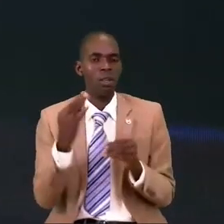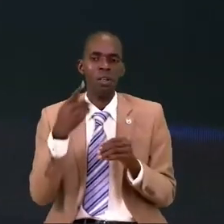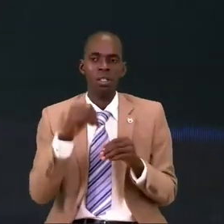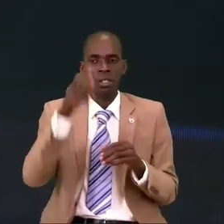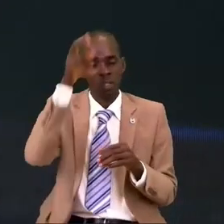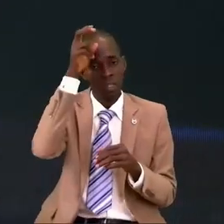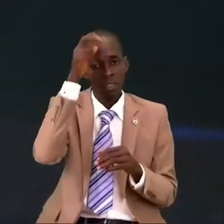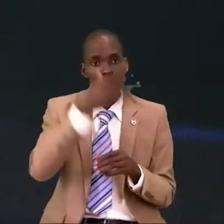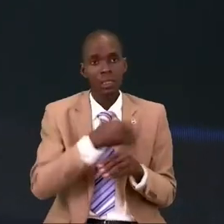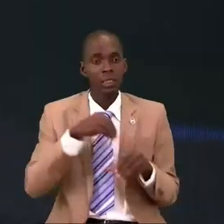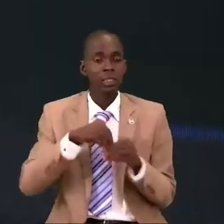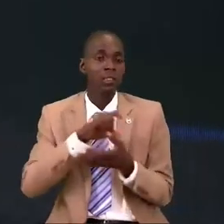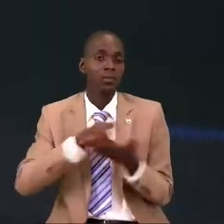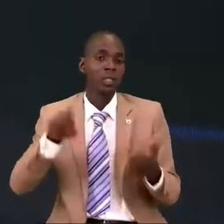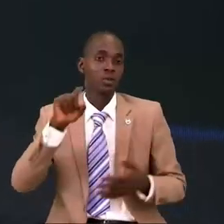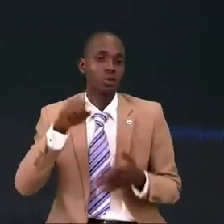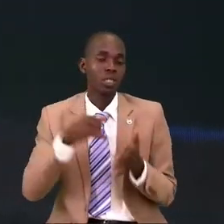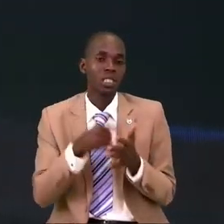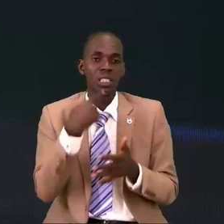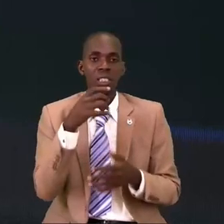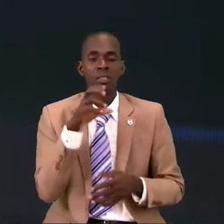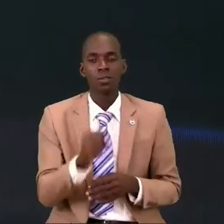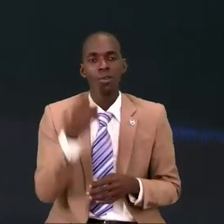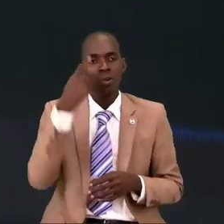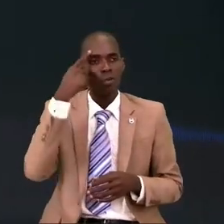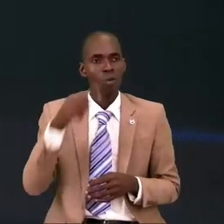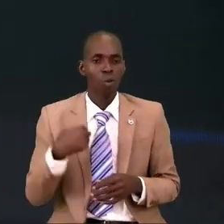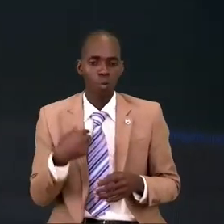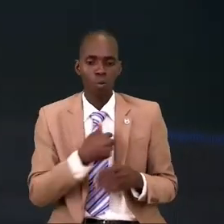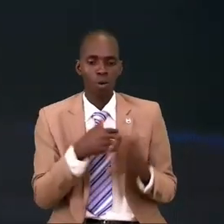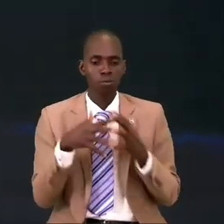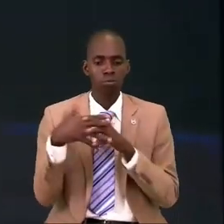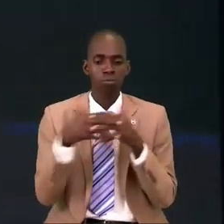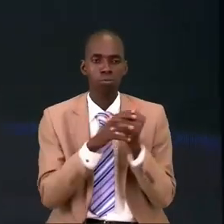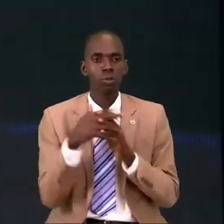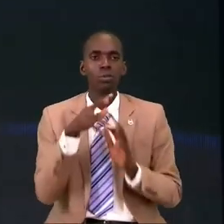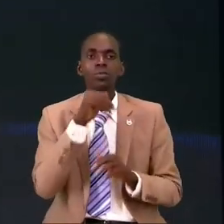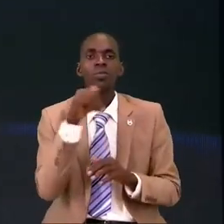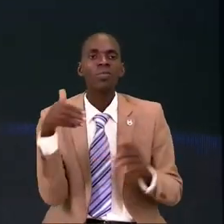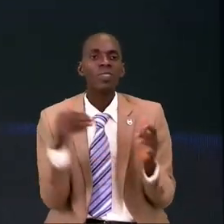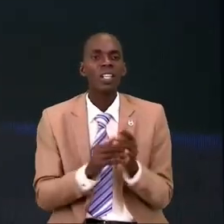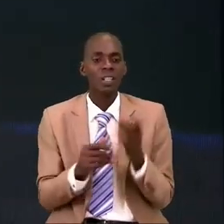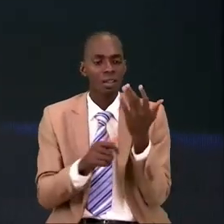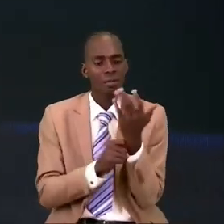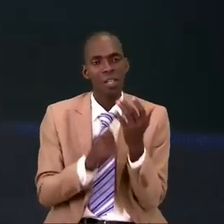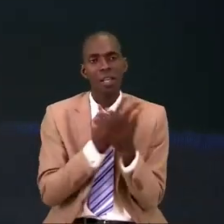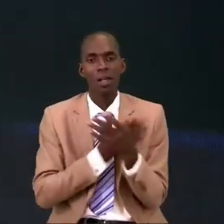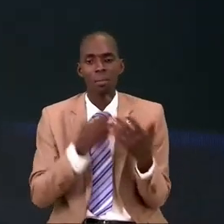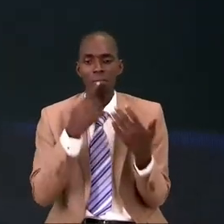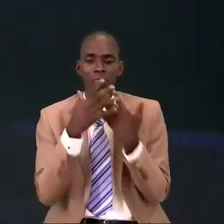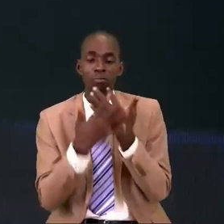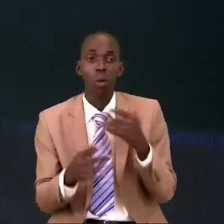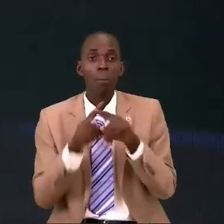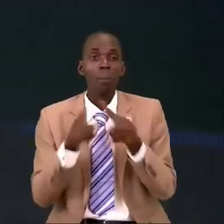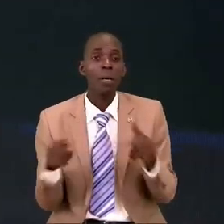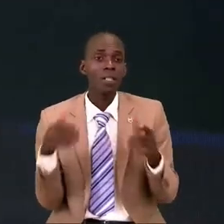lutté contre la chair et le sang, mais contre les dominations, contre les autorités, contre